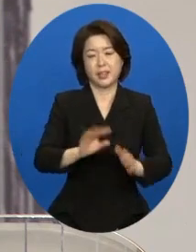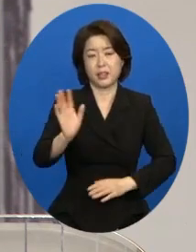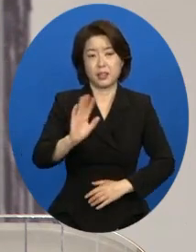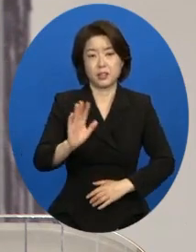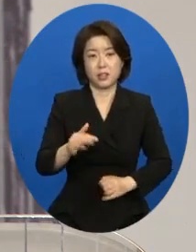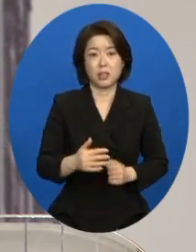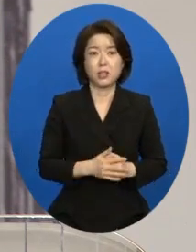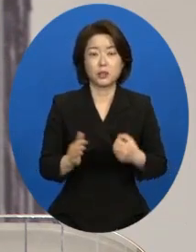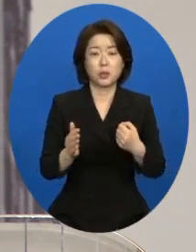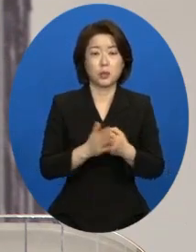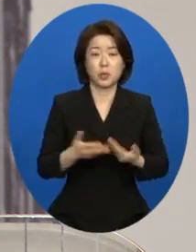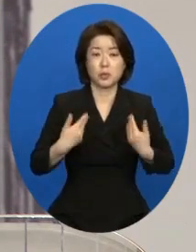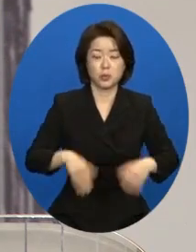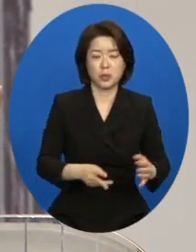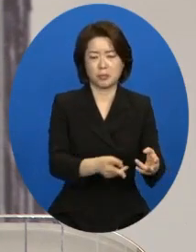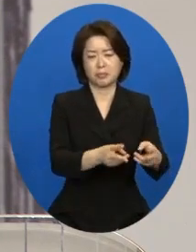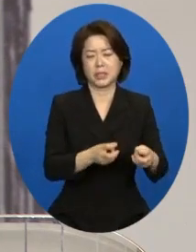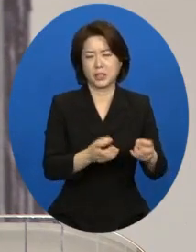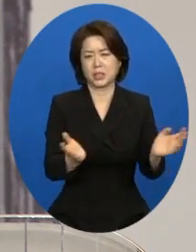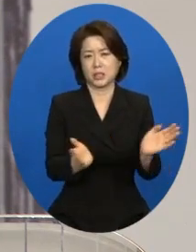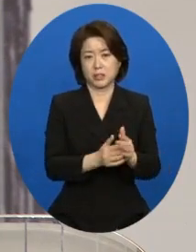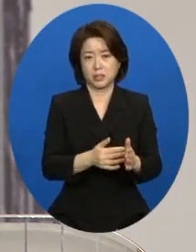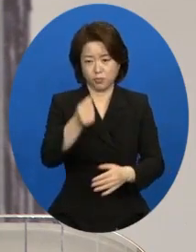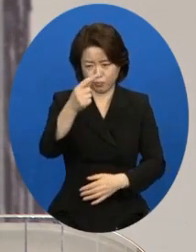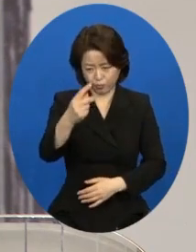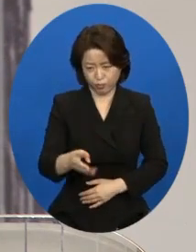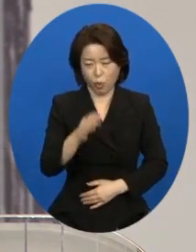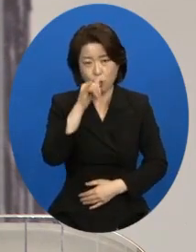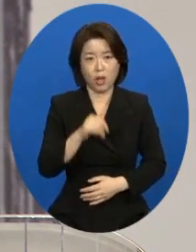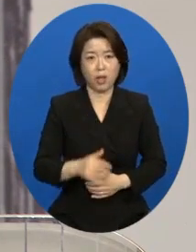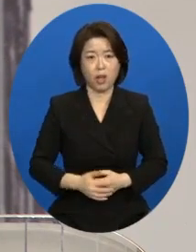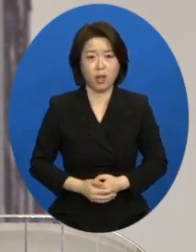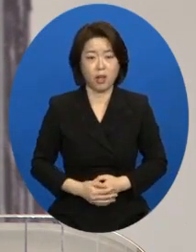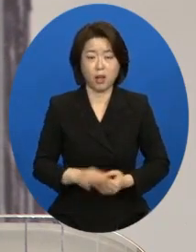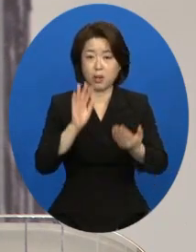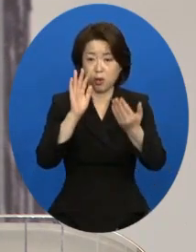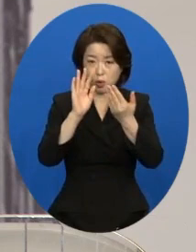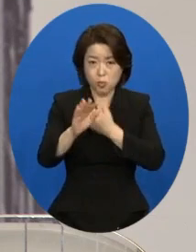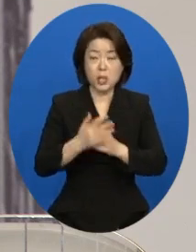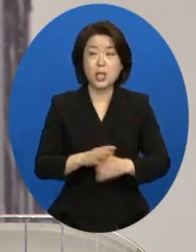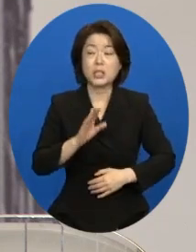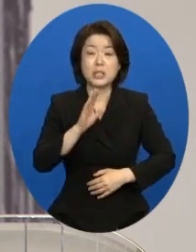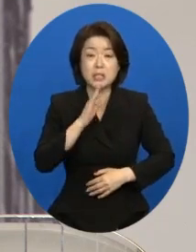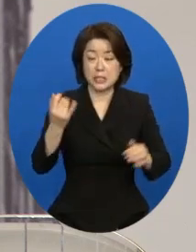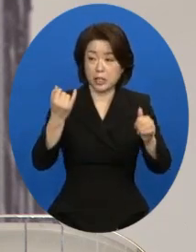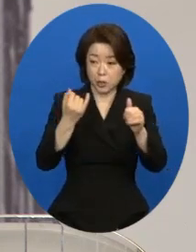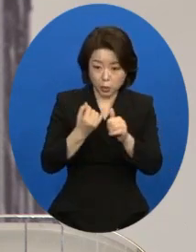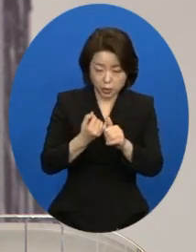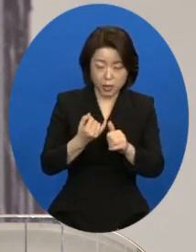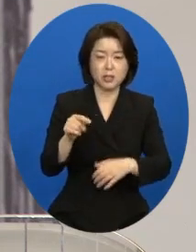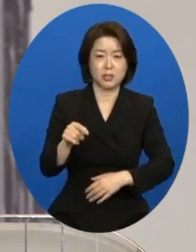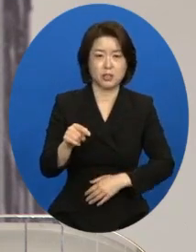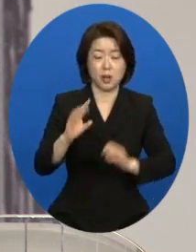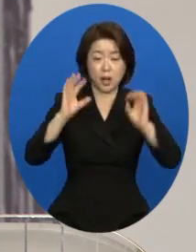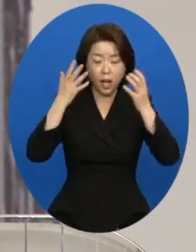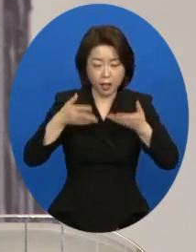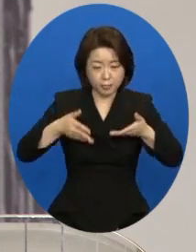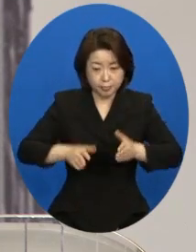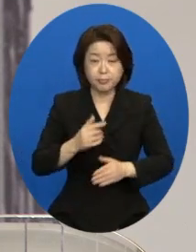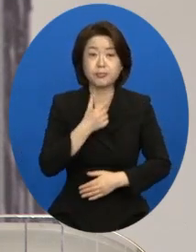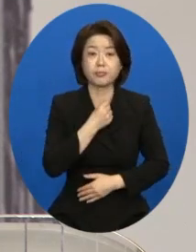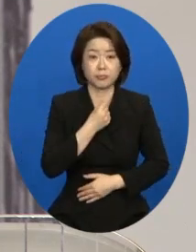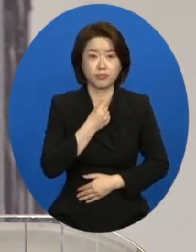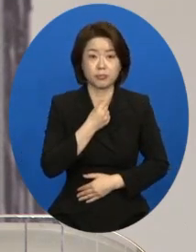아니니까 조용히 지운 거예요. 나중에 보니까 이제 결혼을 하고 아이를 낳으려고